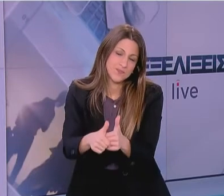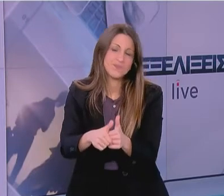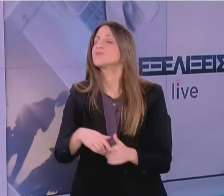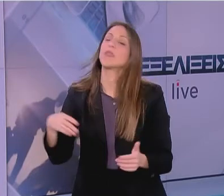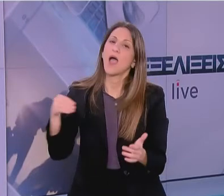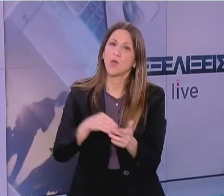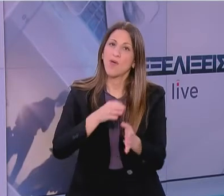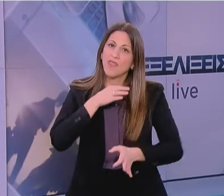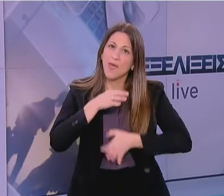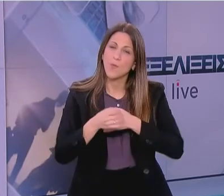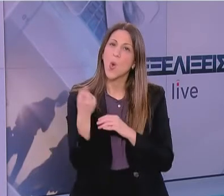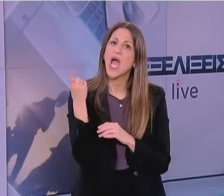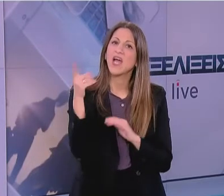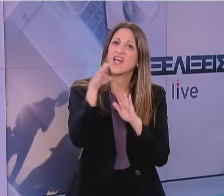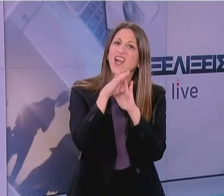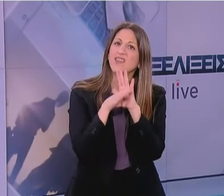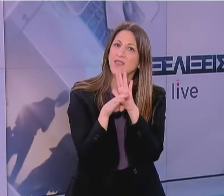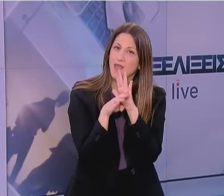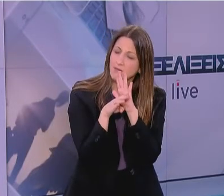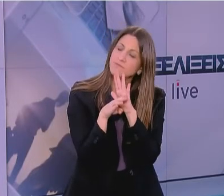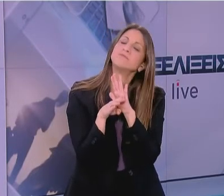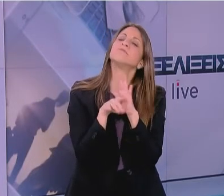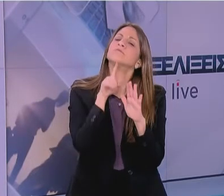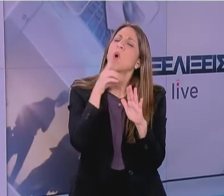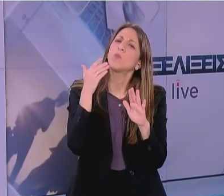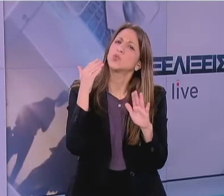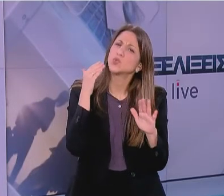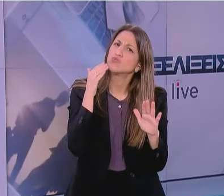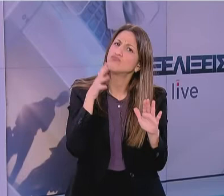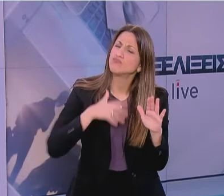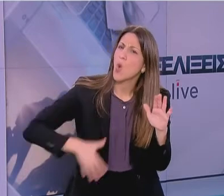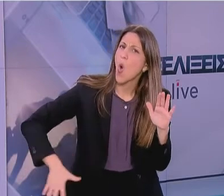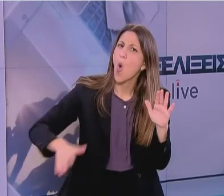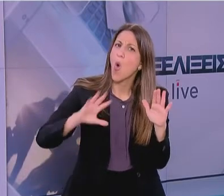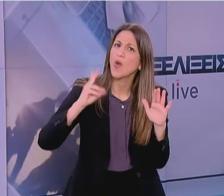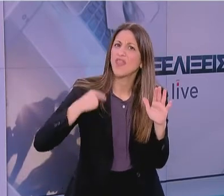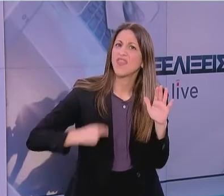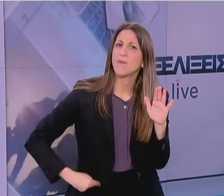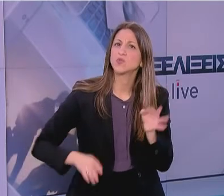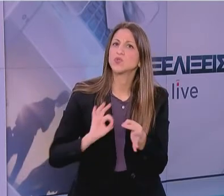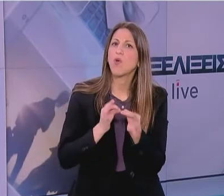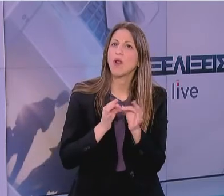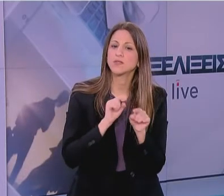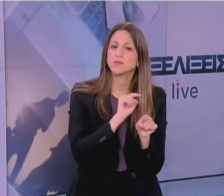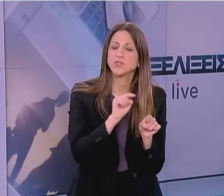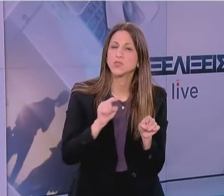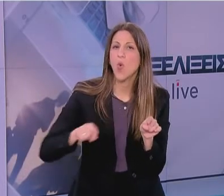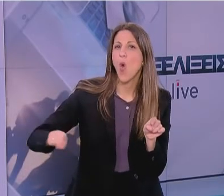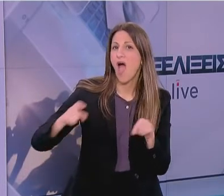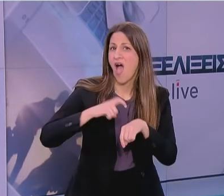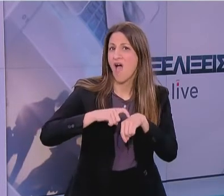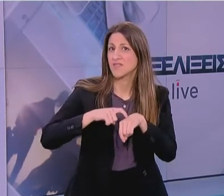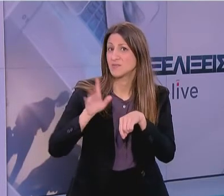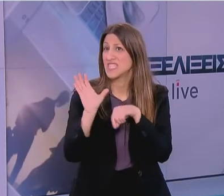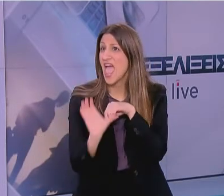εδώ πέρα ότι τα κριτήρια που χρησιμοποιούμε είναι κριτήρια που χρησιμοποιούν όλοι οι δημόσιοι οργανισμοί δημόσιας υγείας αυτή τη